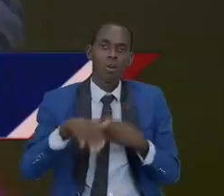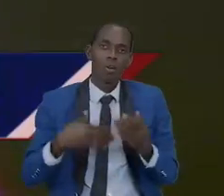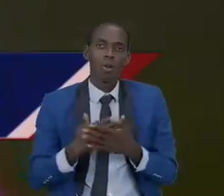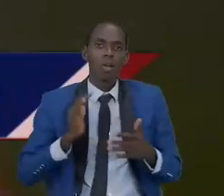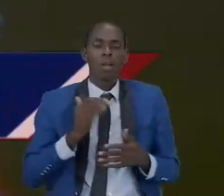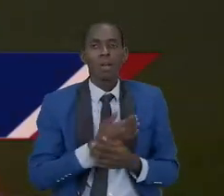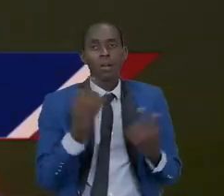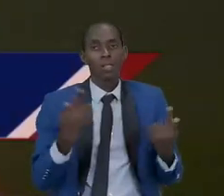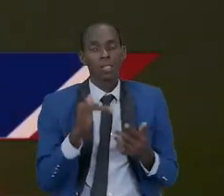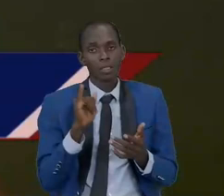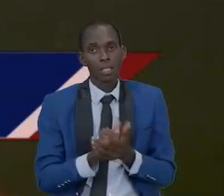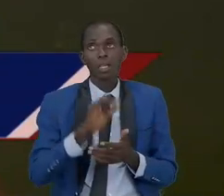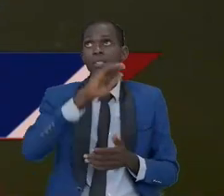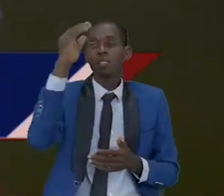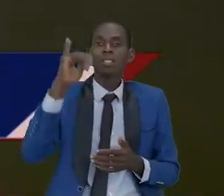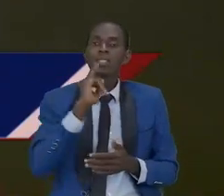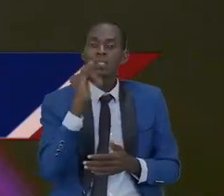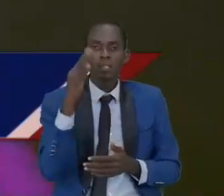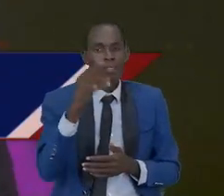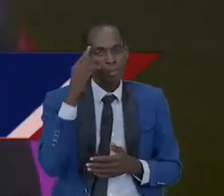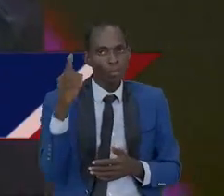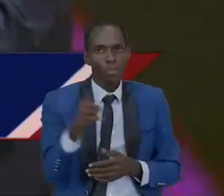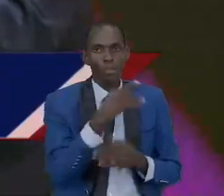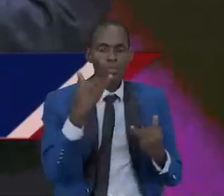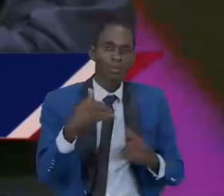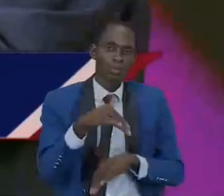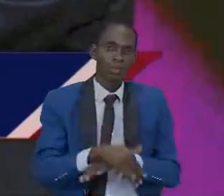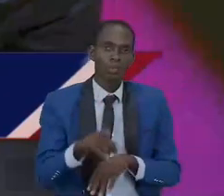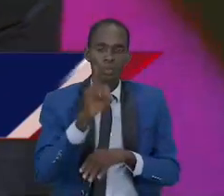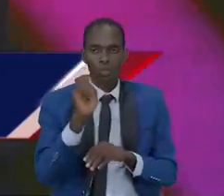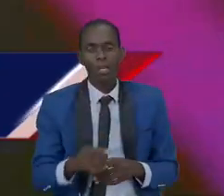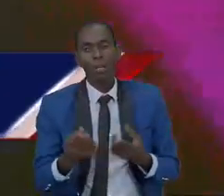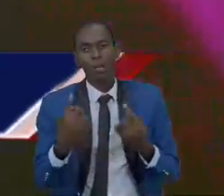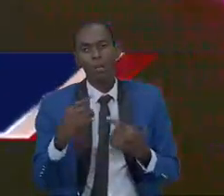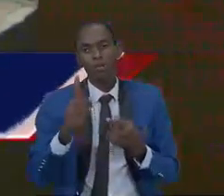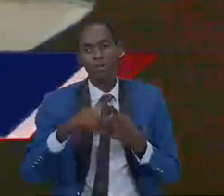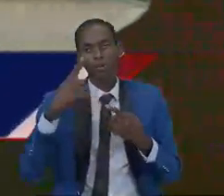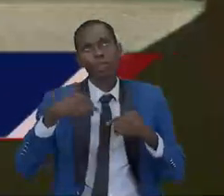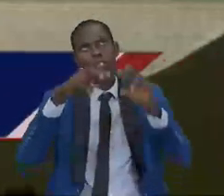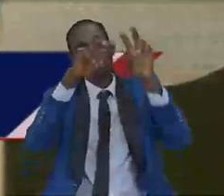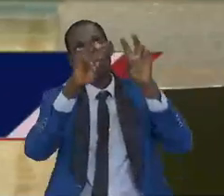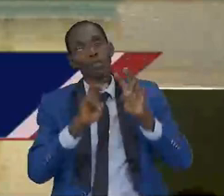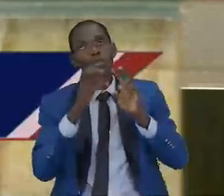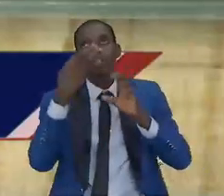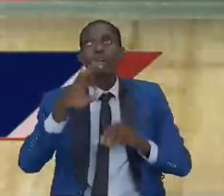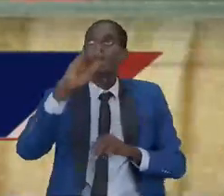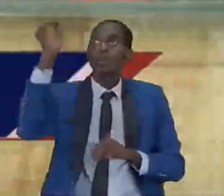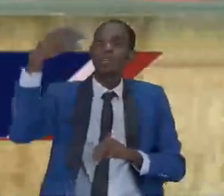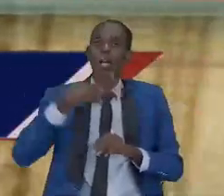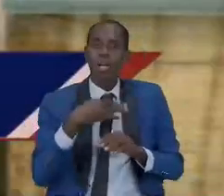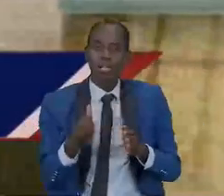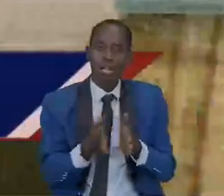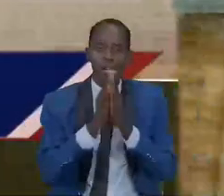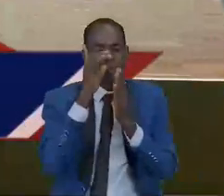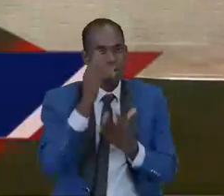péchés et cette grâce est disponible pour toi ce soir tu peux venir au trône de la grâce pour demander